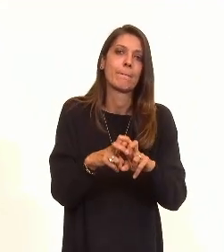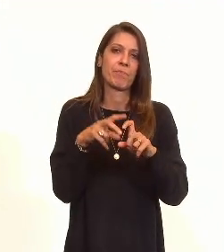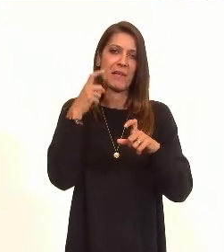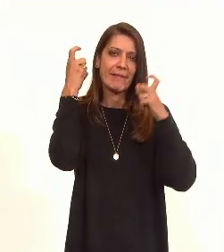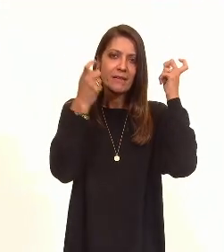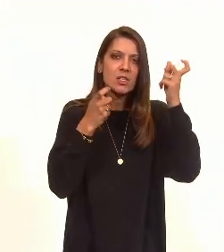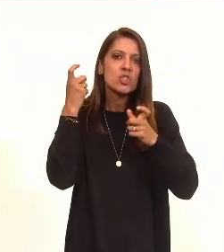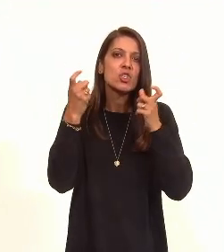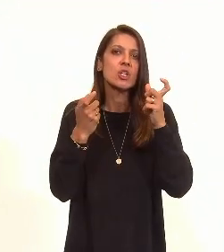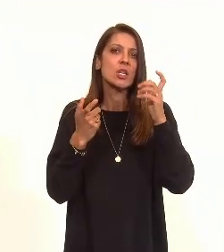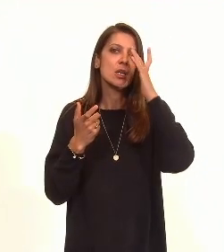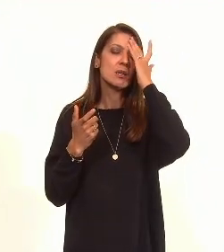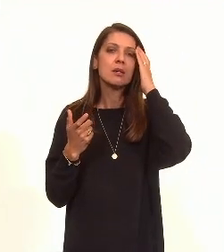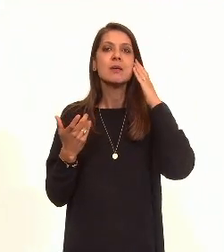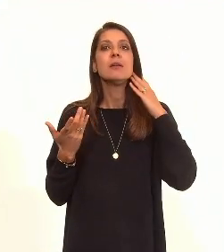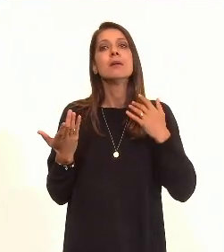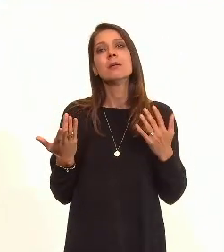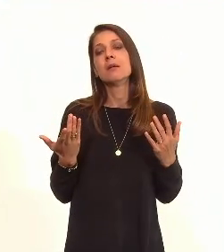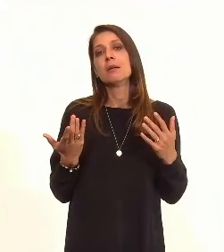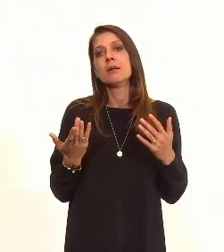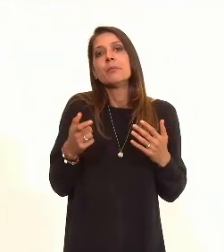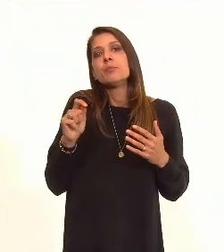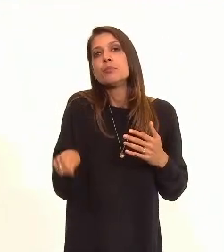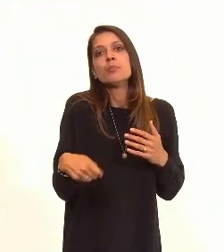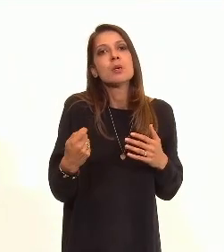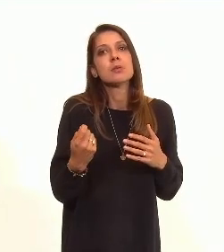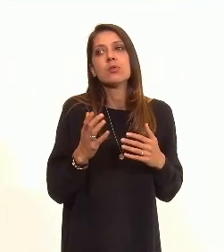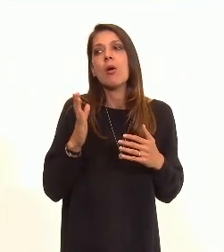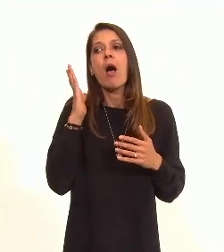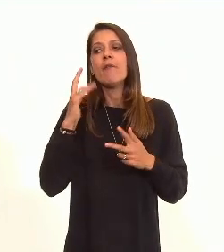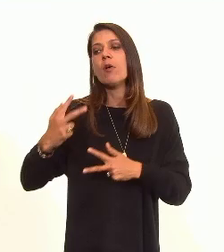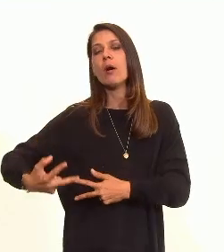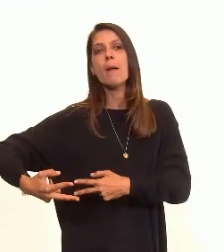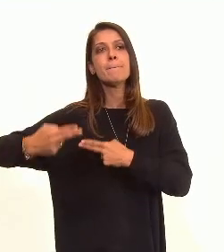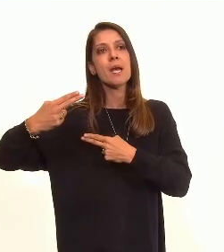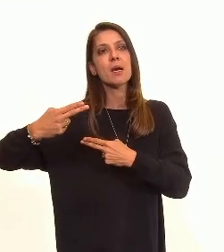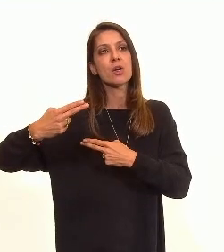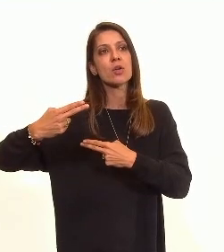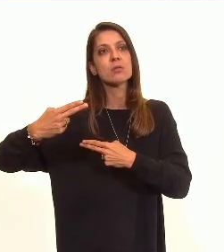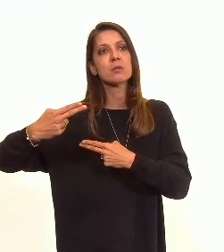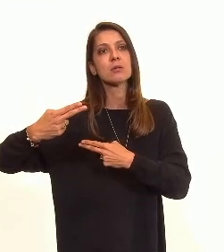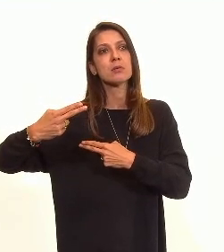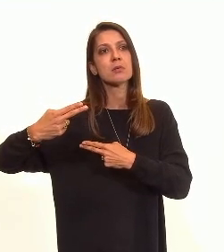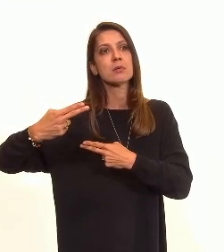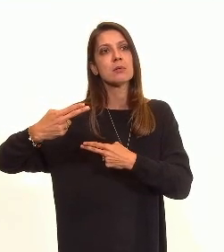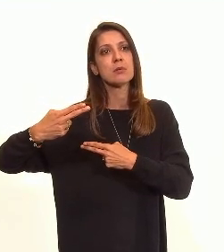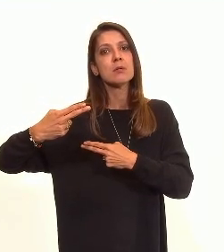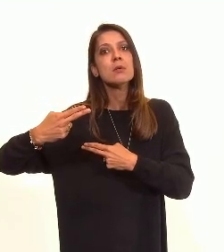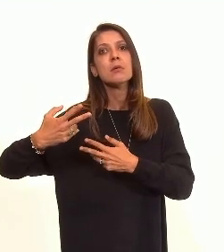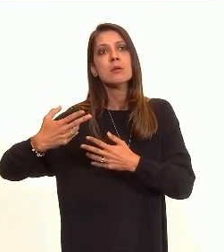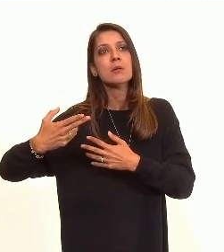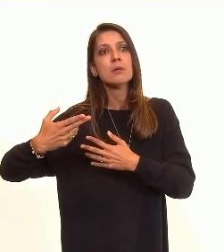Enfin, comprenez-moi, quand je dis la période qui se produit entre différents